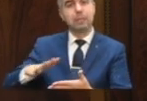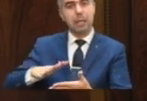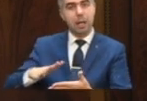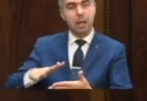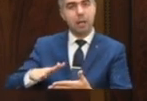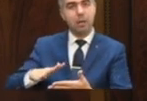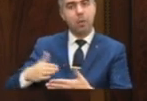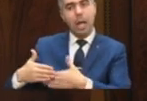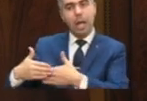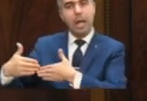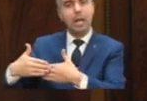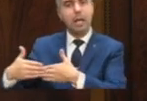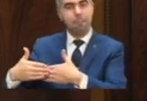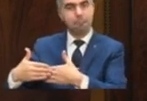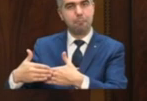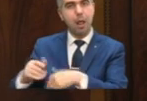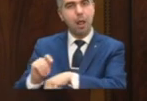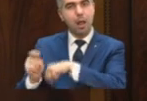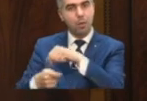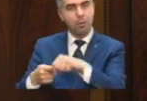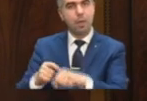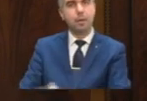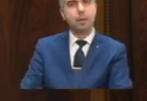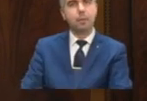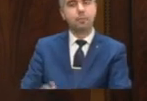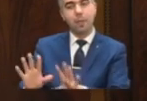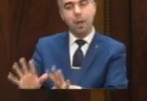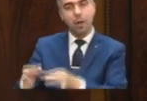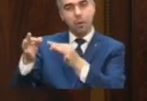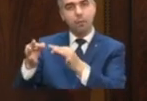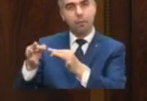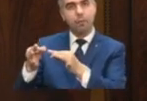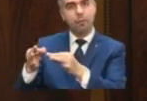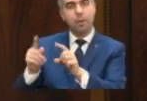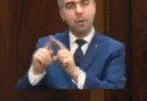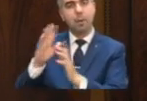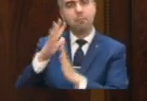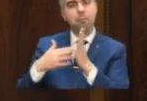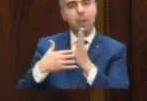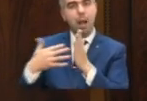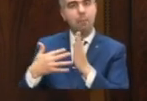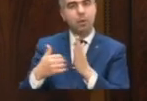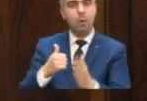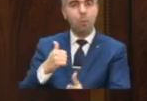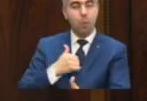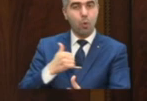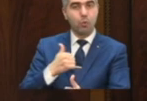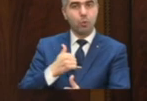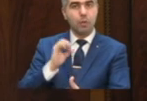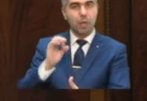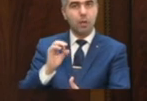بيدونفيل راه الحل ديالهم ما غيكونش في البرنامج بوحدو ديال فيل سون